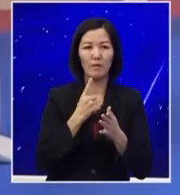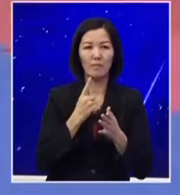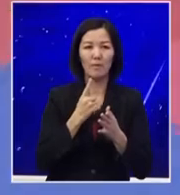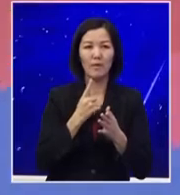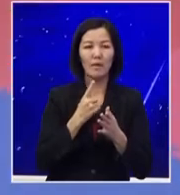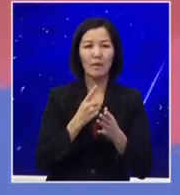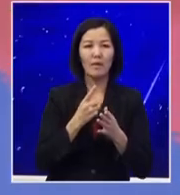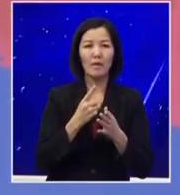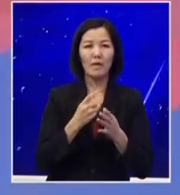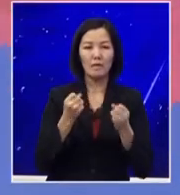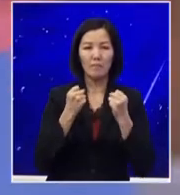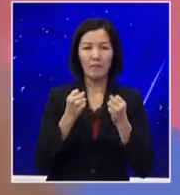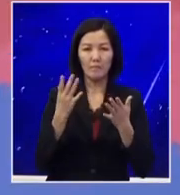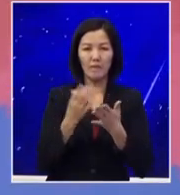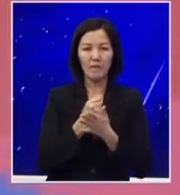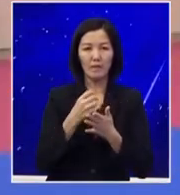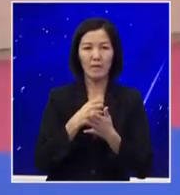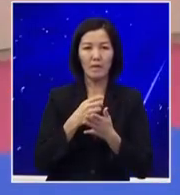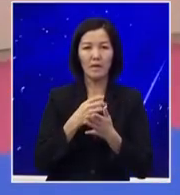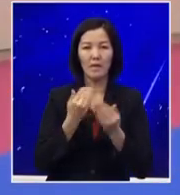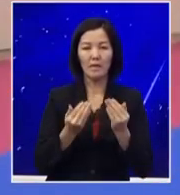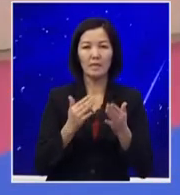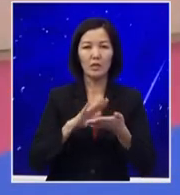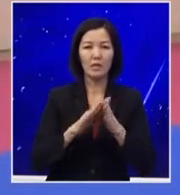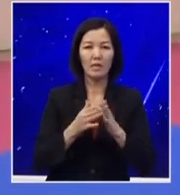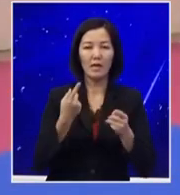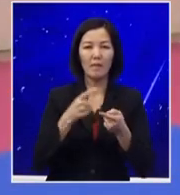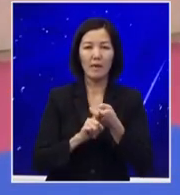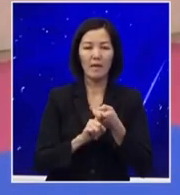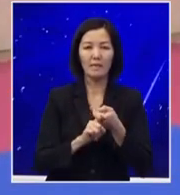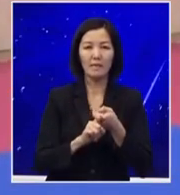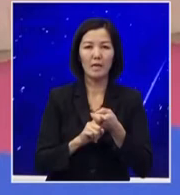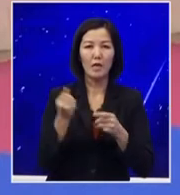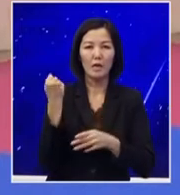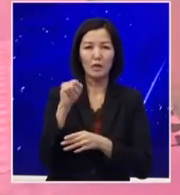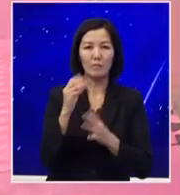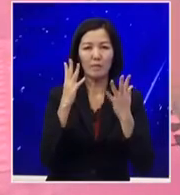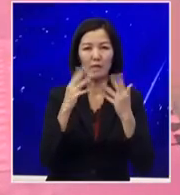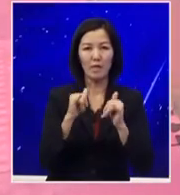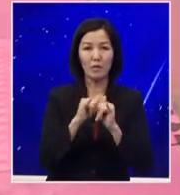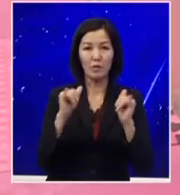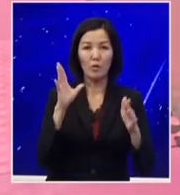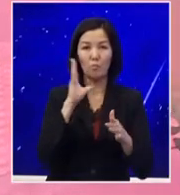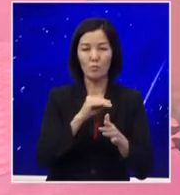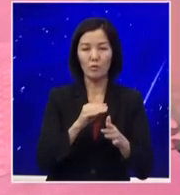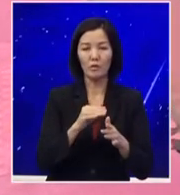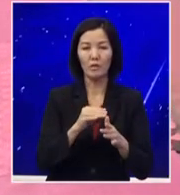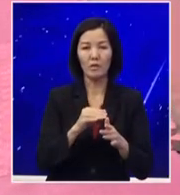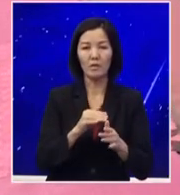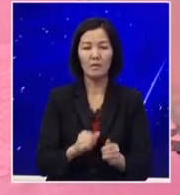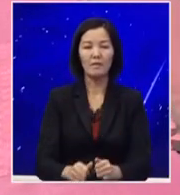атаққа бір атлет үміткер болды. Елімізде эпидахуалға орай карантин болмағанда жеңімпаздар саны әлде қайда көп болар еді, дейді